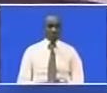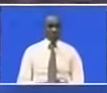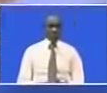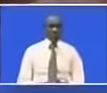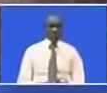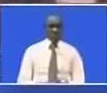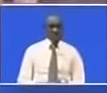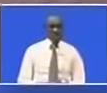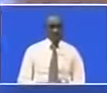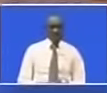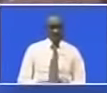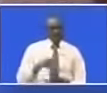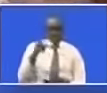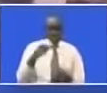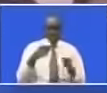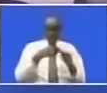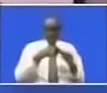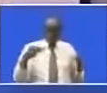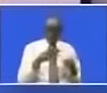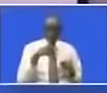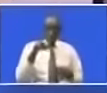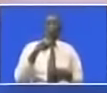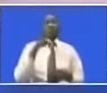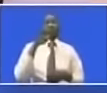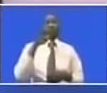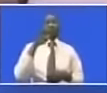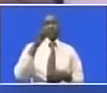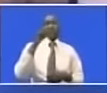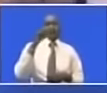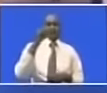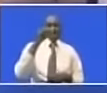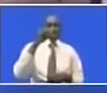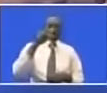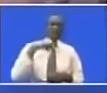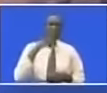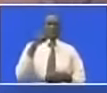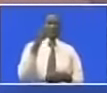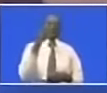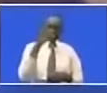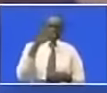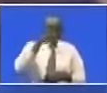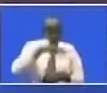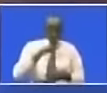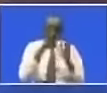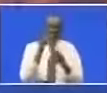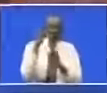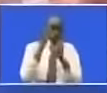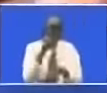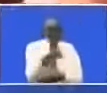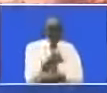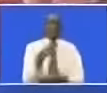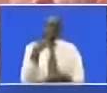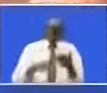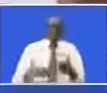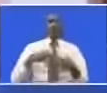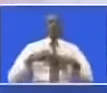CAF presidential aspirant Maalim Seif, who cast his vote in Garagara Amani, says he's